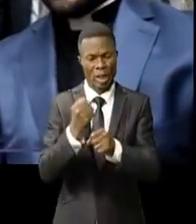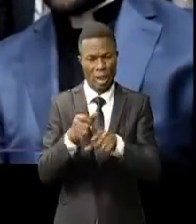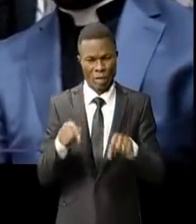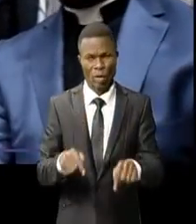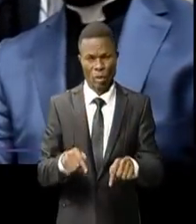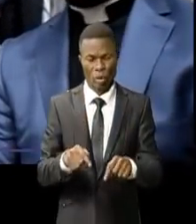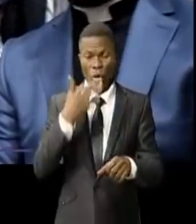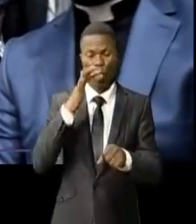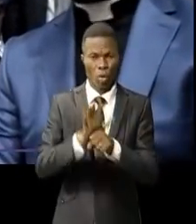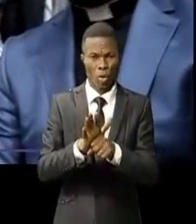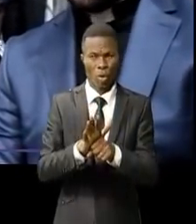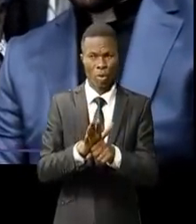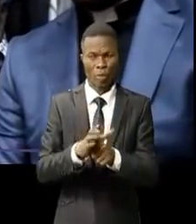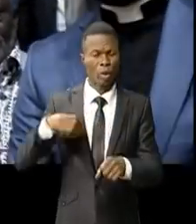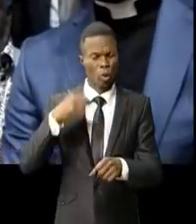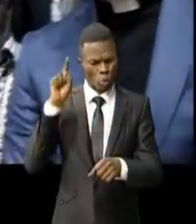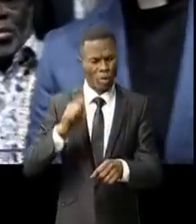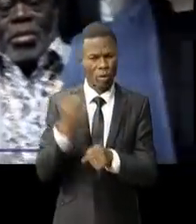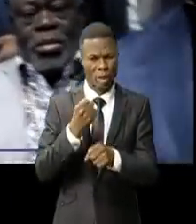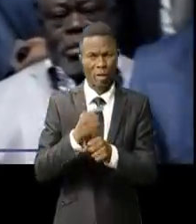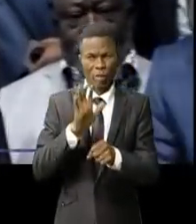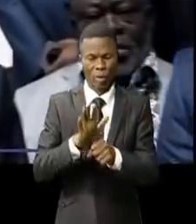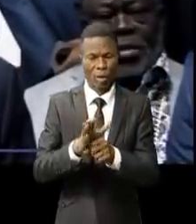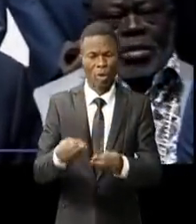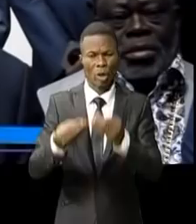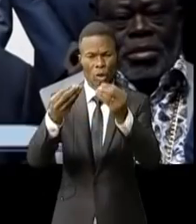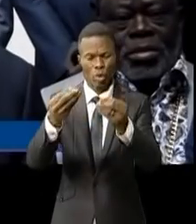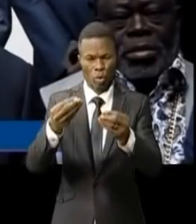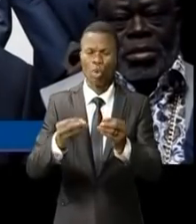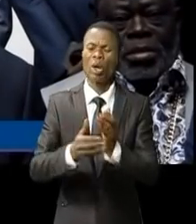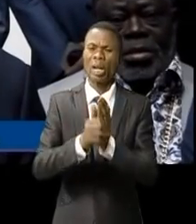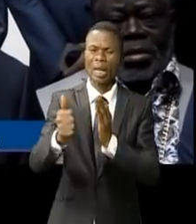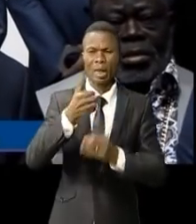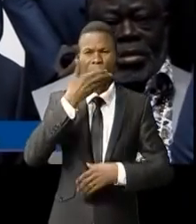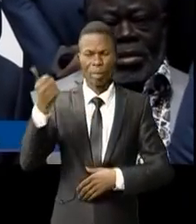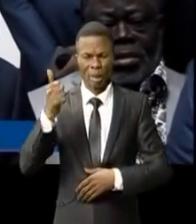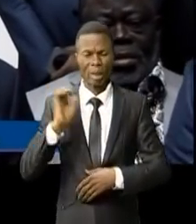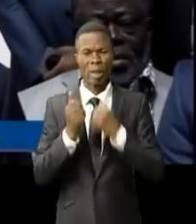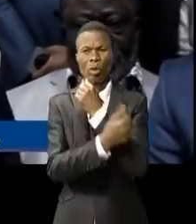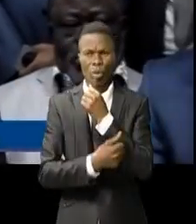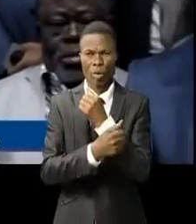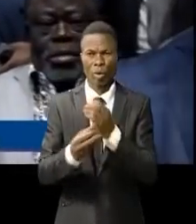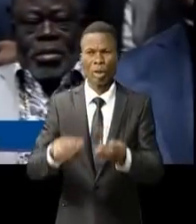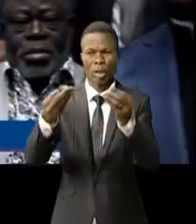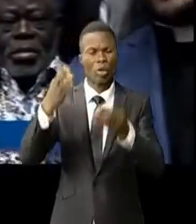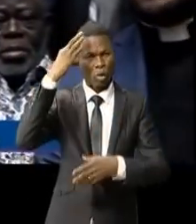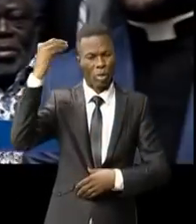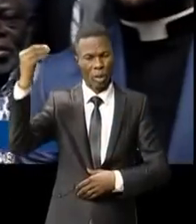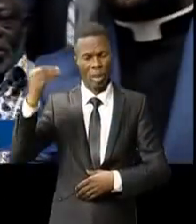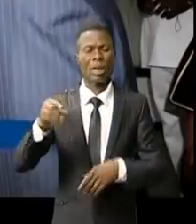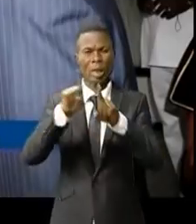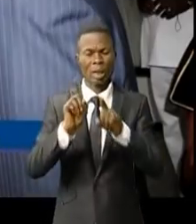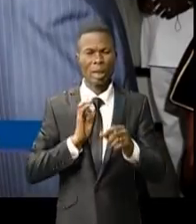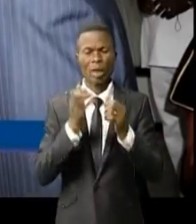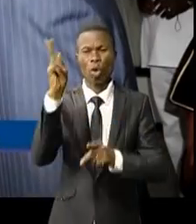nous promettons que nous travaillerons pour donner le meilleur de nous-mêmes afin de donner de l'espoir et de l'espérance